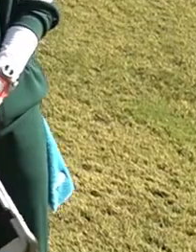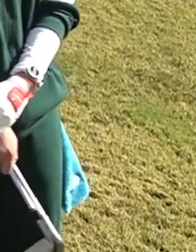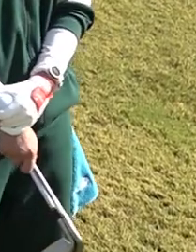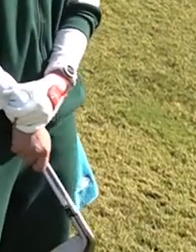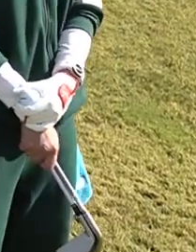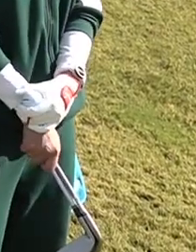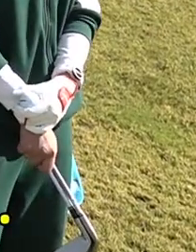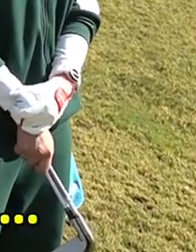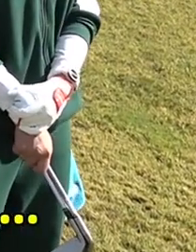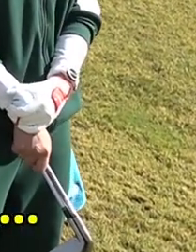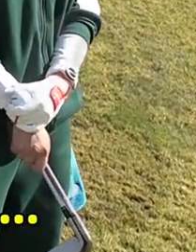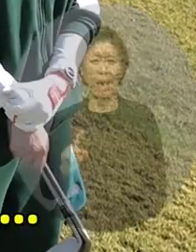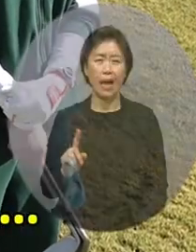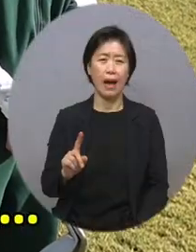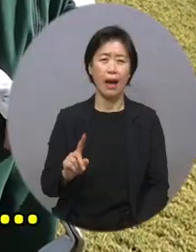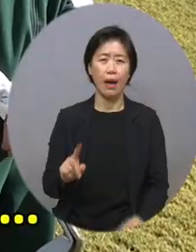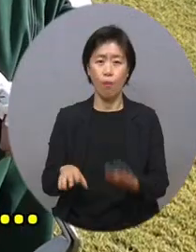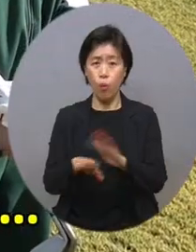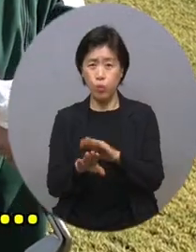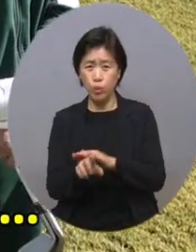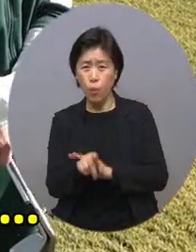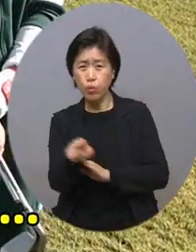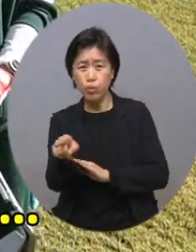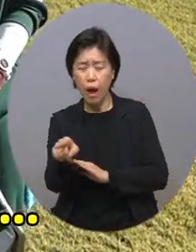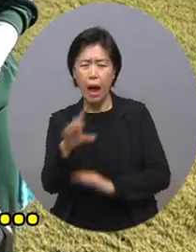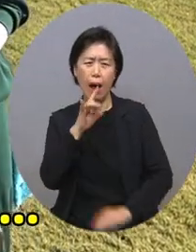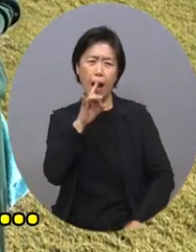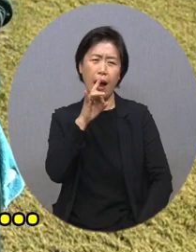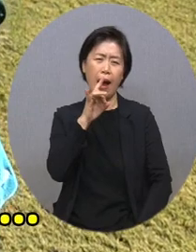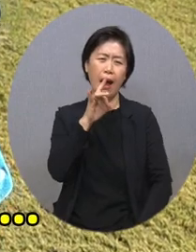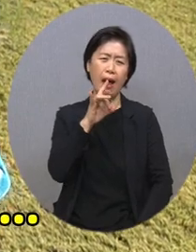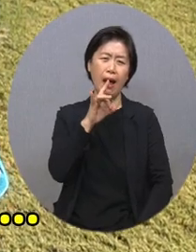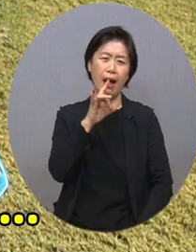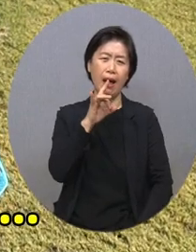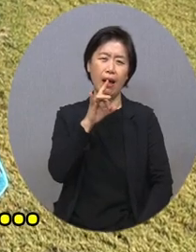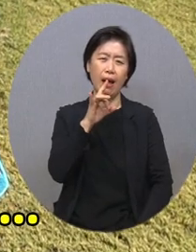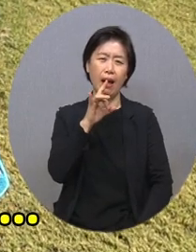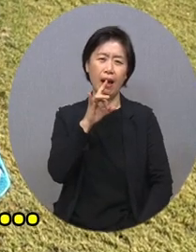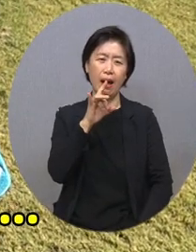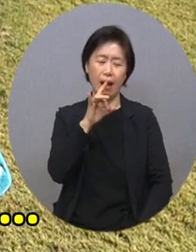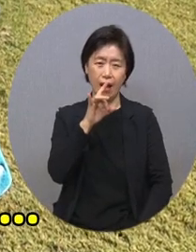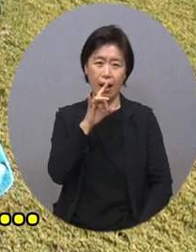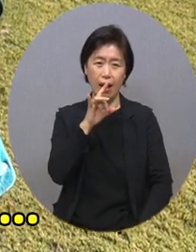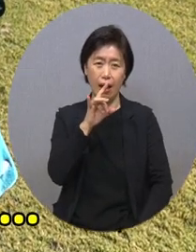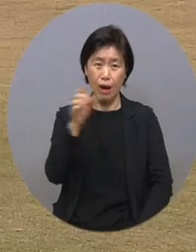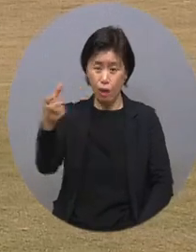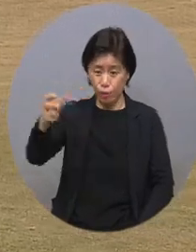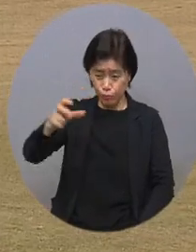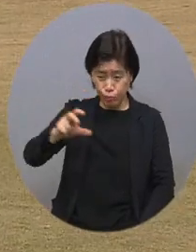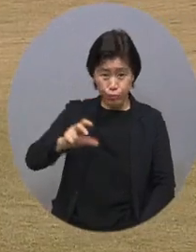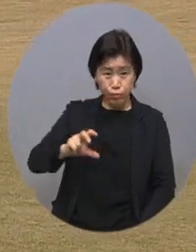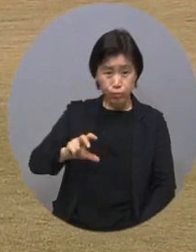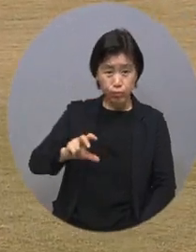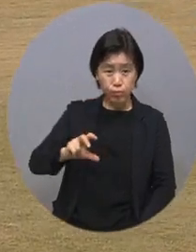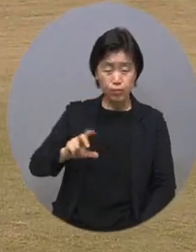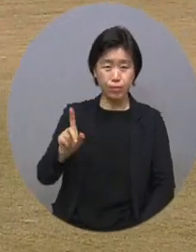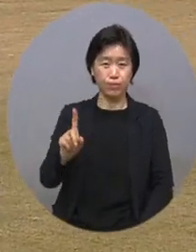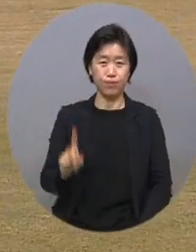아 이게 오른쪽 들으면 안 되는데 내려오나요? 내려옵니다! 난 저쪽이 아닌데요?